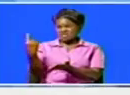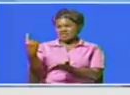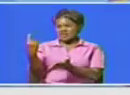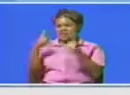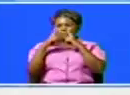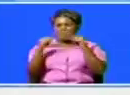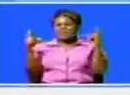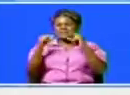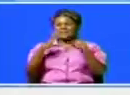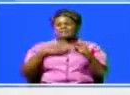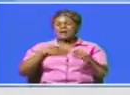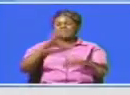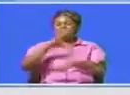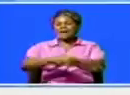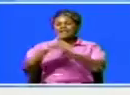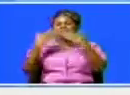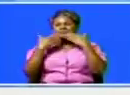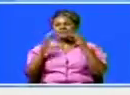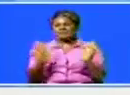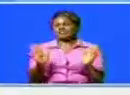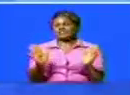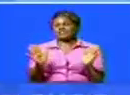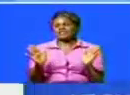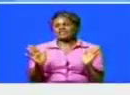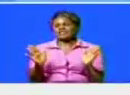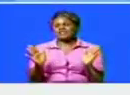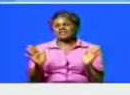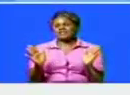ujumbe wangu umefika pale nilipotaka ifikie.